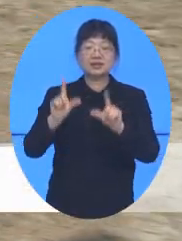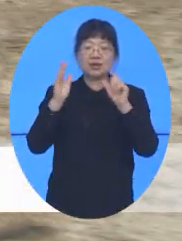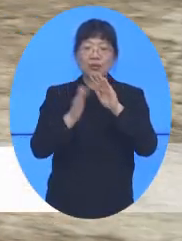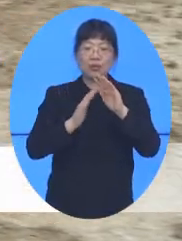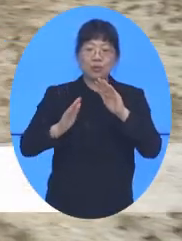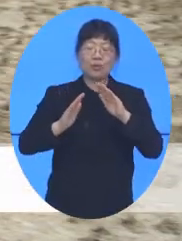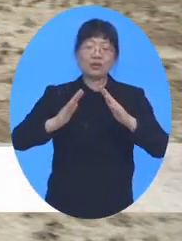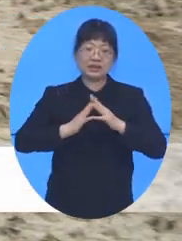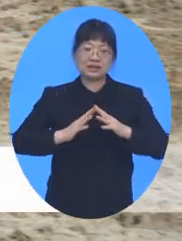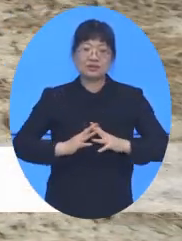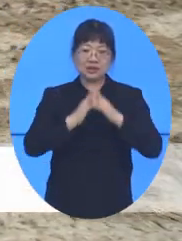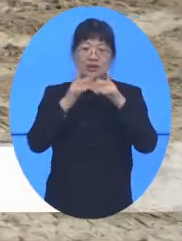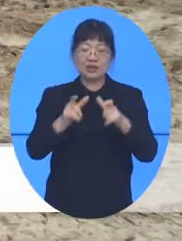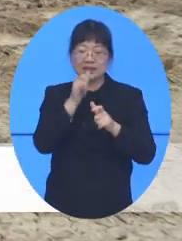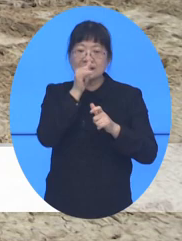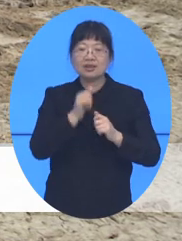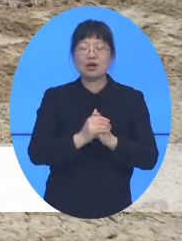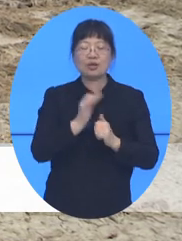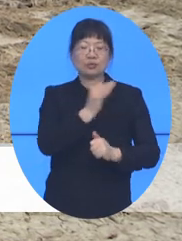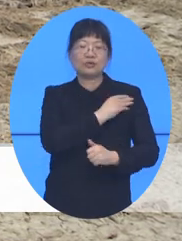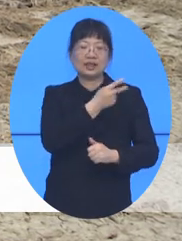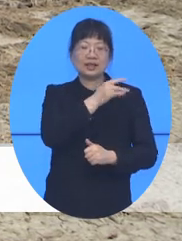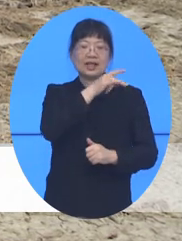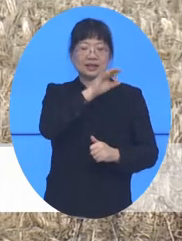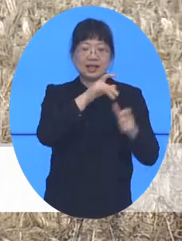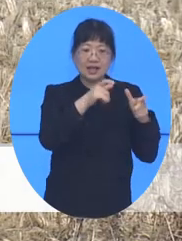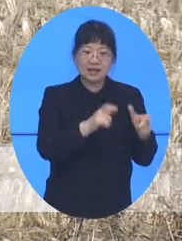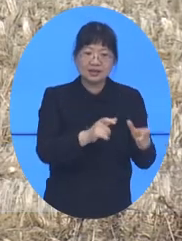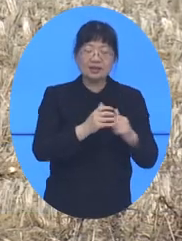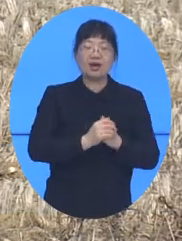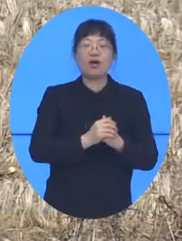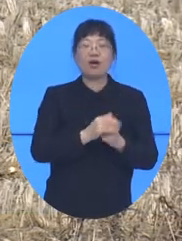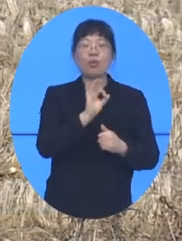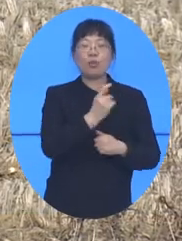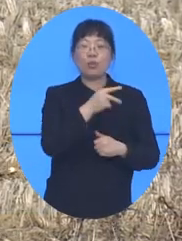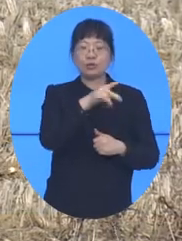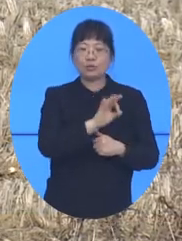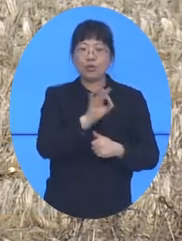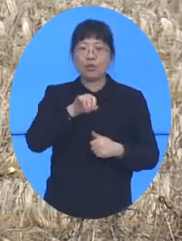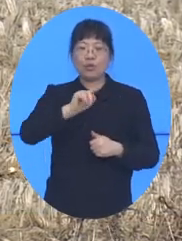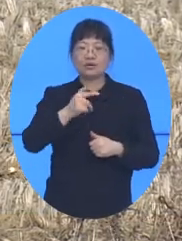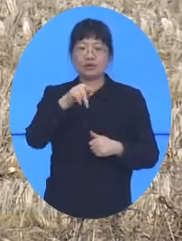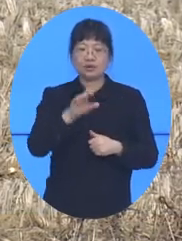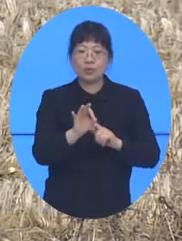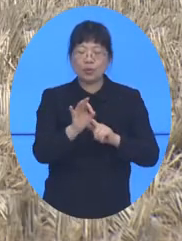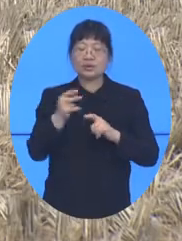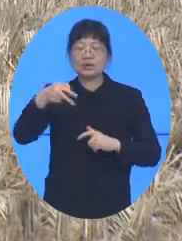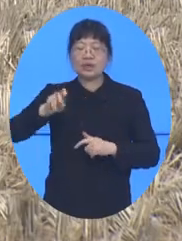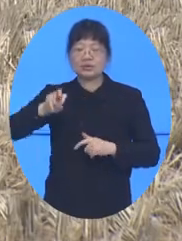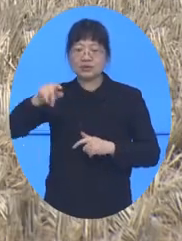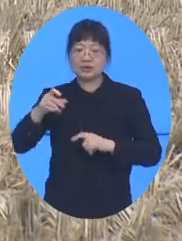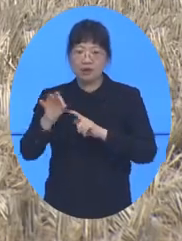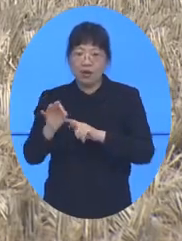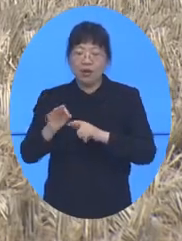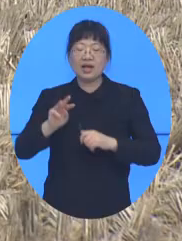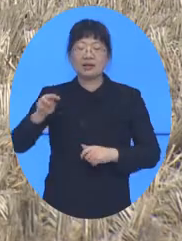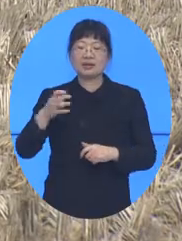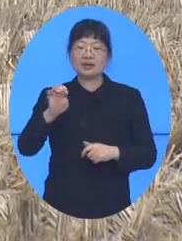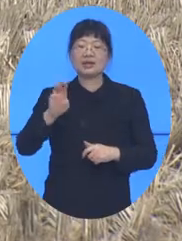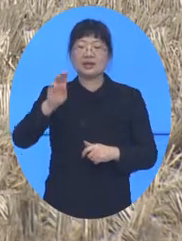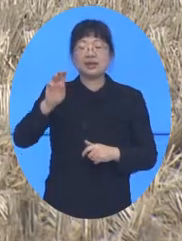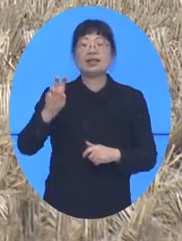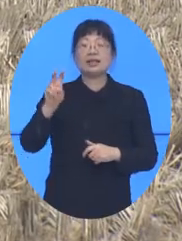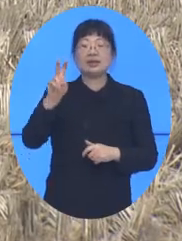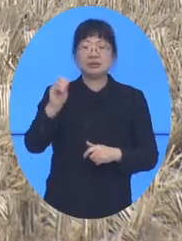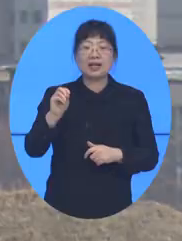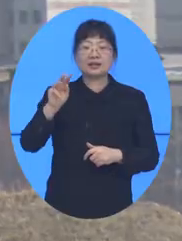2020년 공공주택지구로 지정된 부천 대장지구. 부천시 대장동과 오정동, 원정동, 삼정동 이런